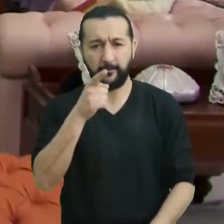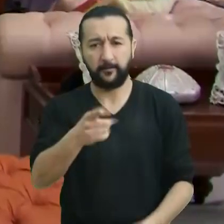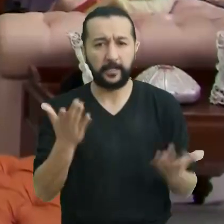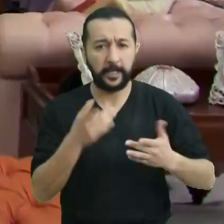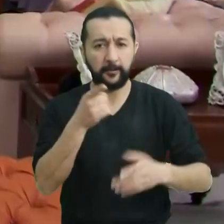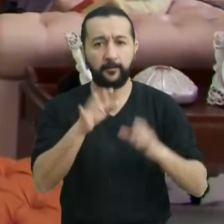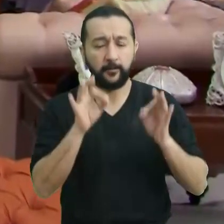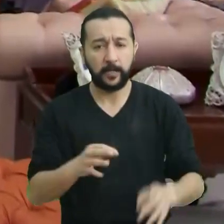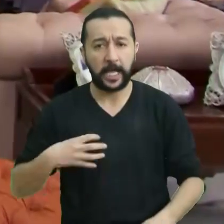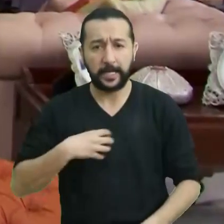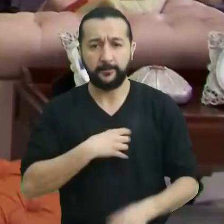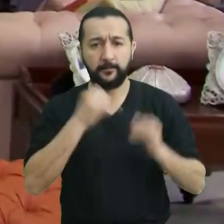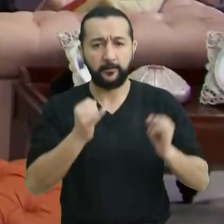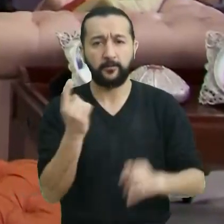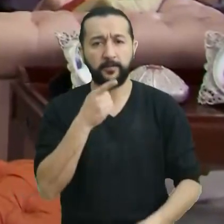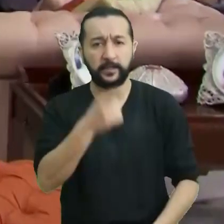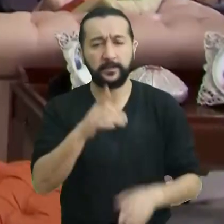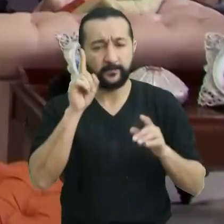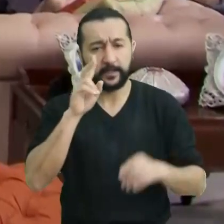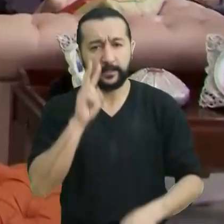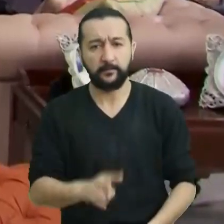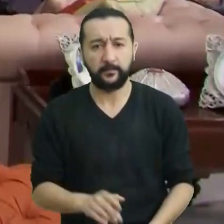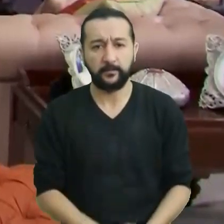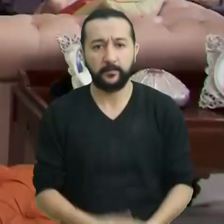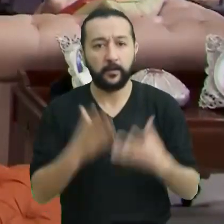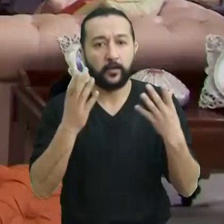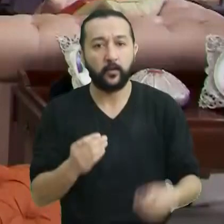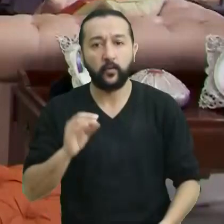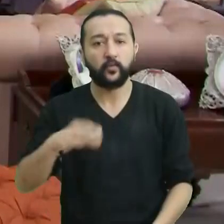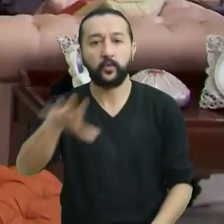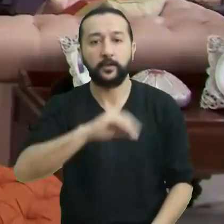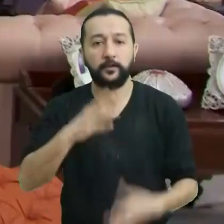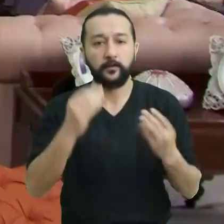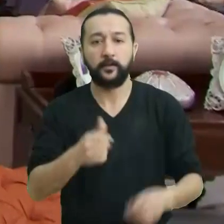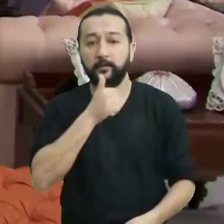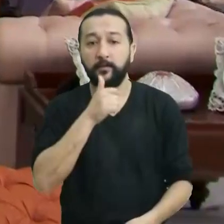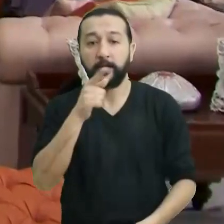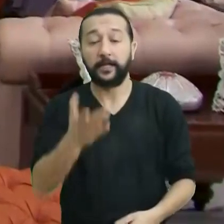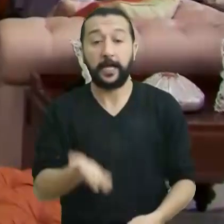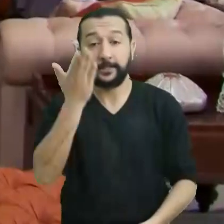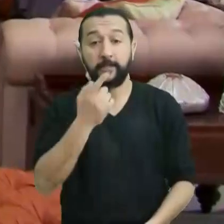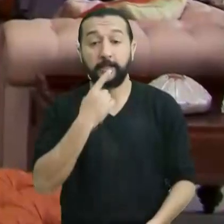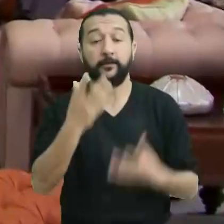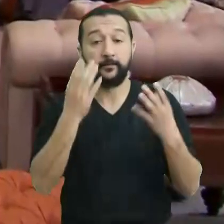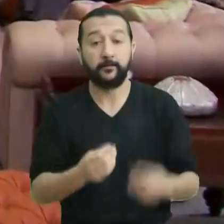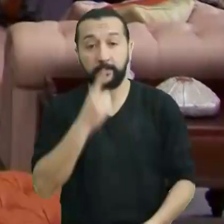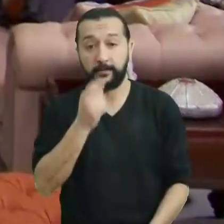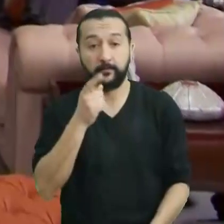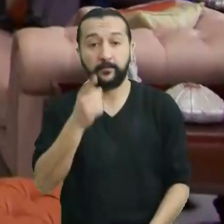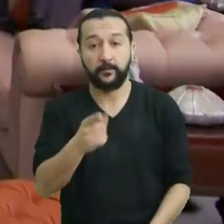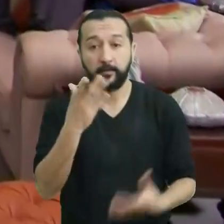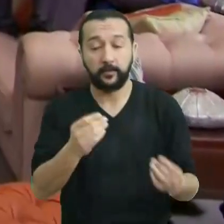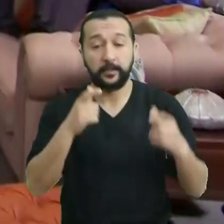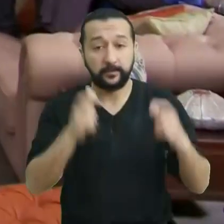öyle? Ay anneş kocam, iğrenç bir şeydi ya. Ne oldu uşaklar ya? Ablama çok korkunç. Böyle kocaman iğrenç bir şey.